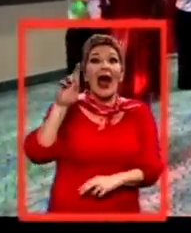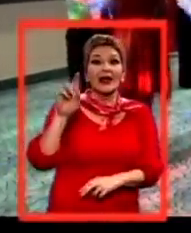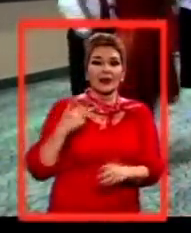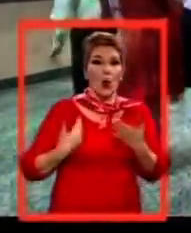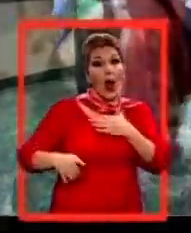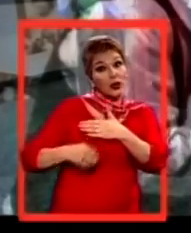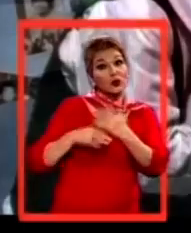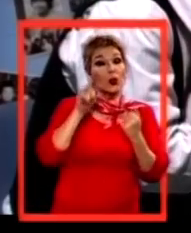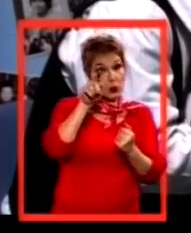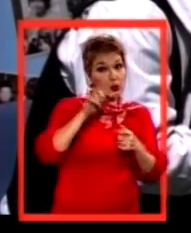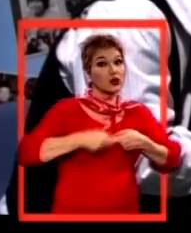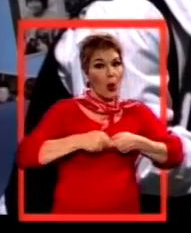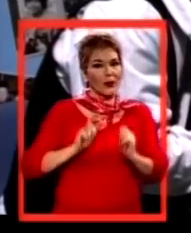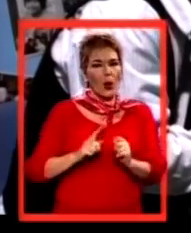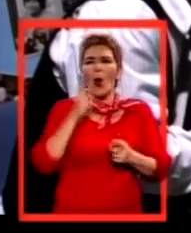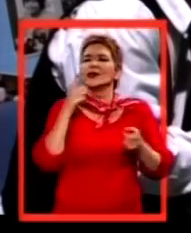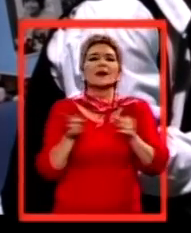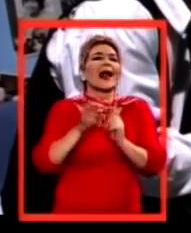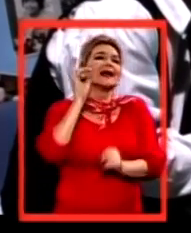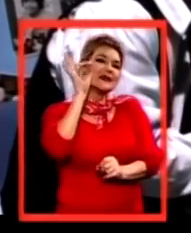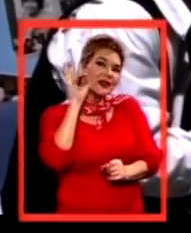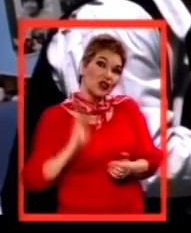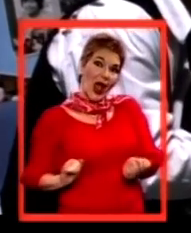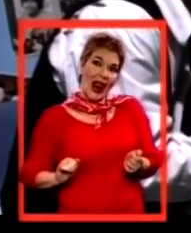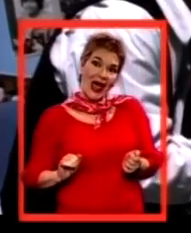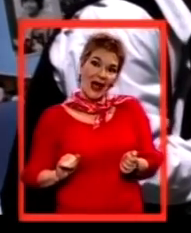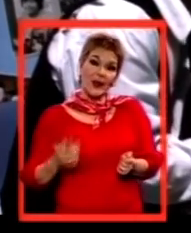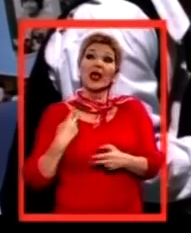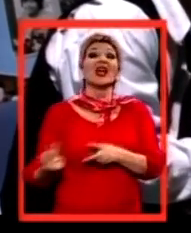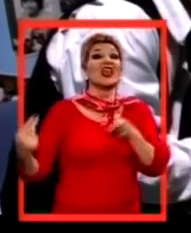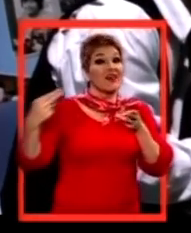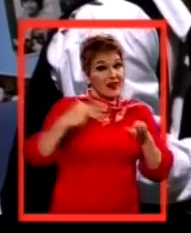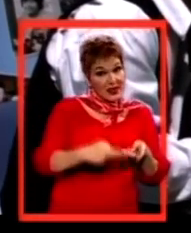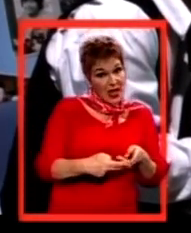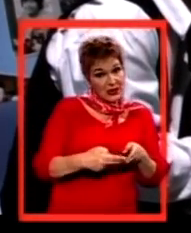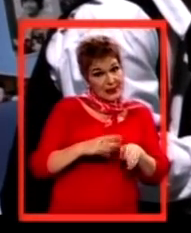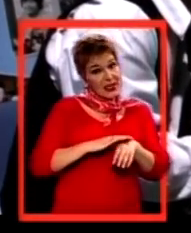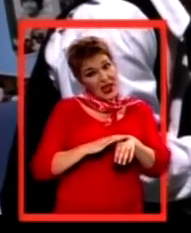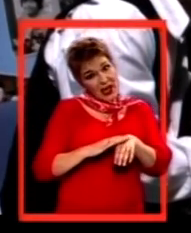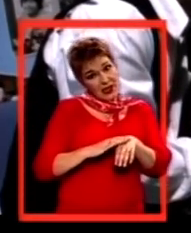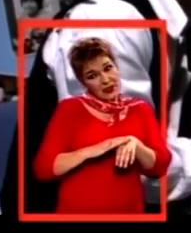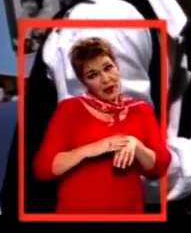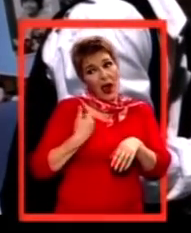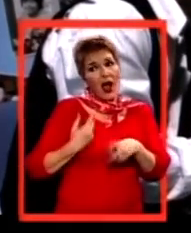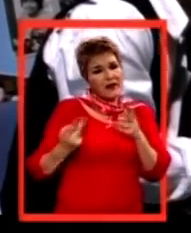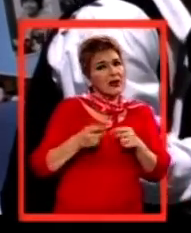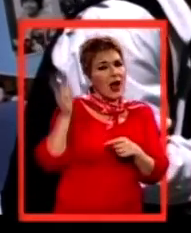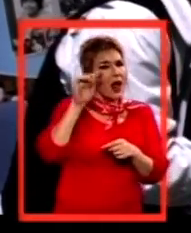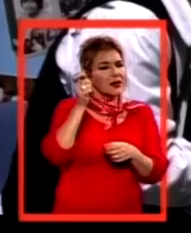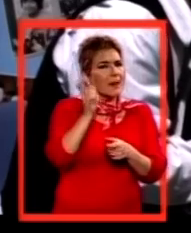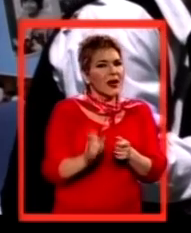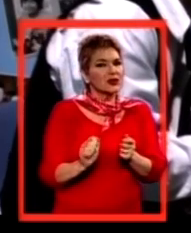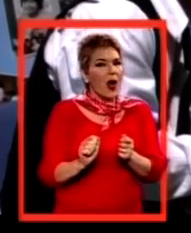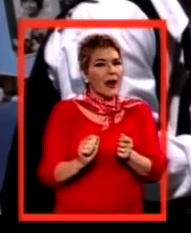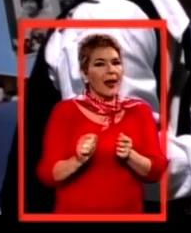prin dumneavoastră, o sărbare aparte. Am mai avut invitații, iertați-mă, la